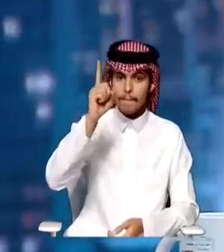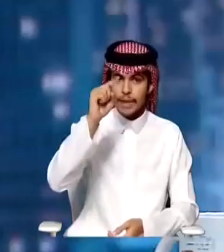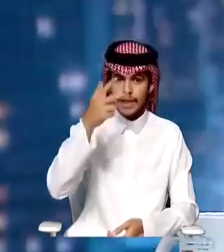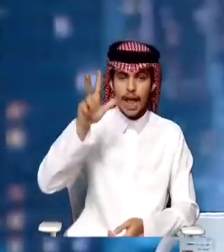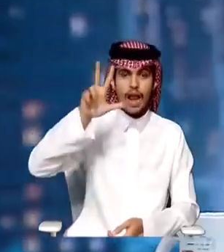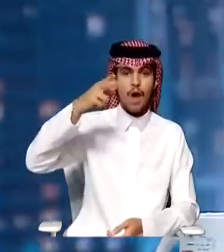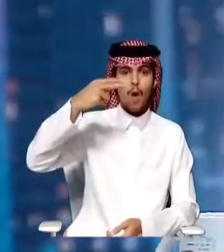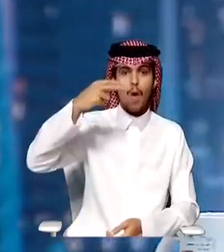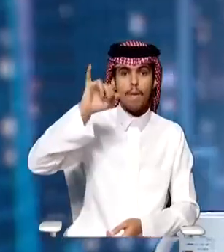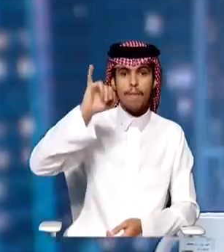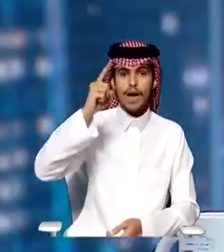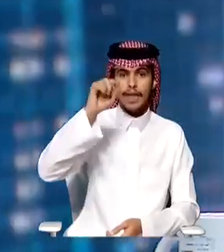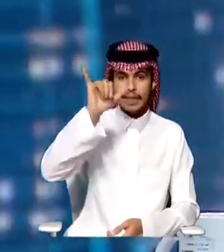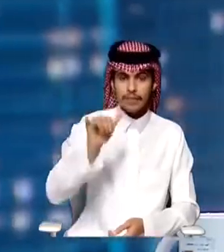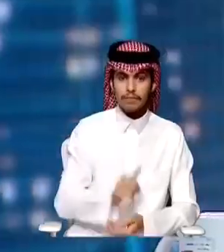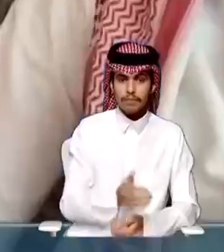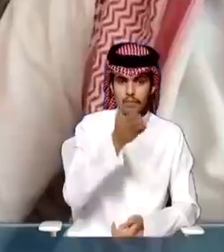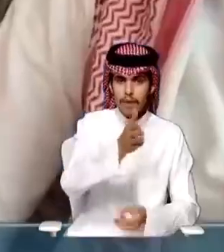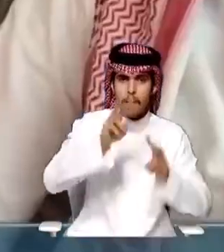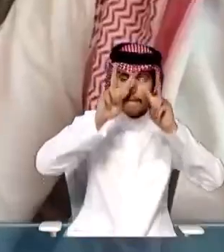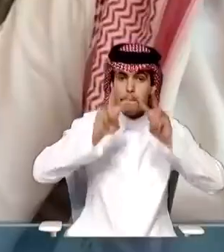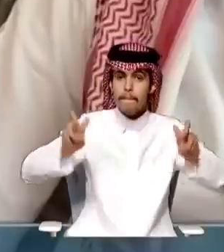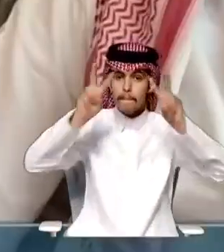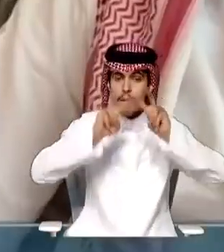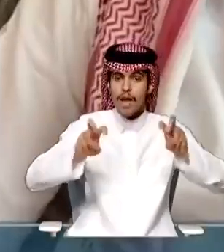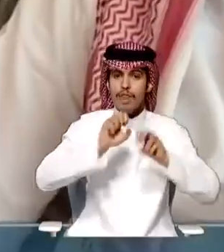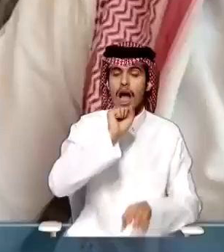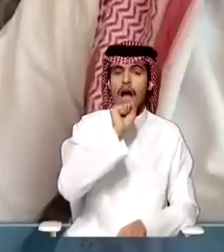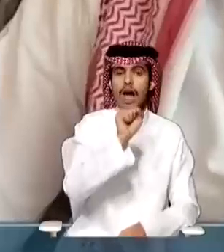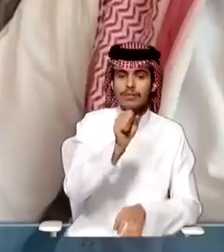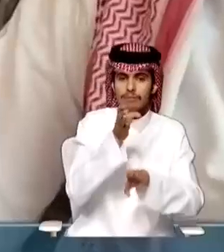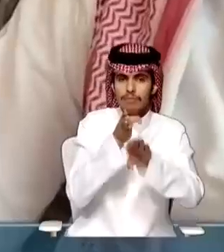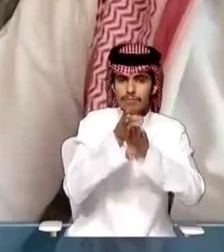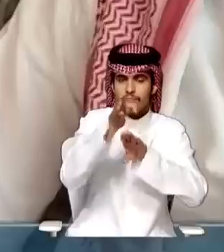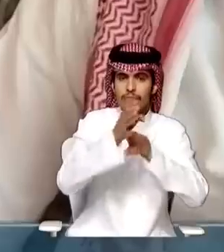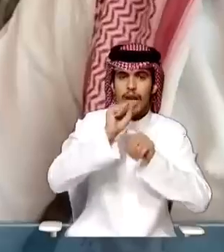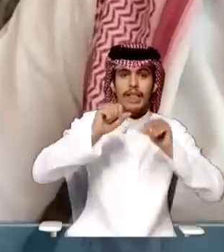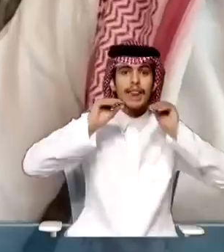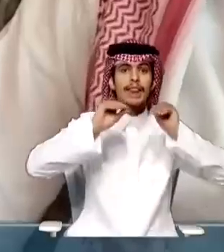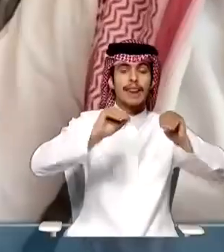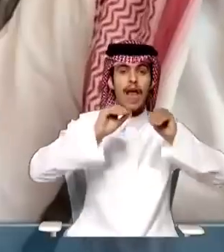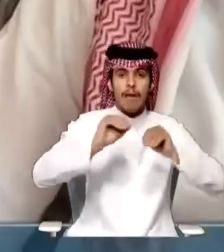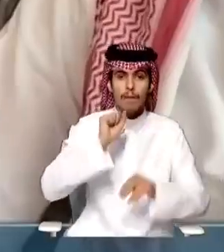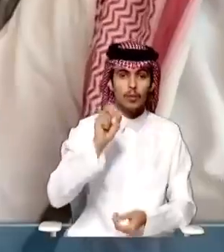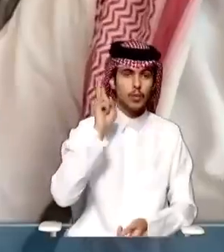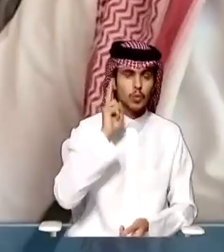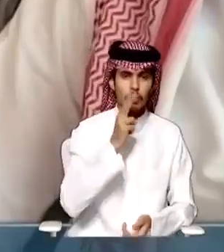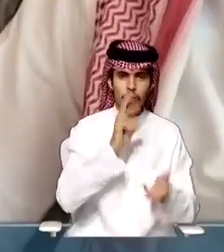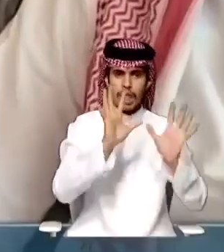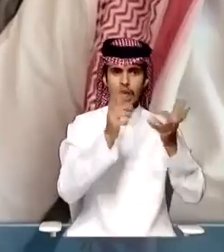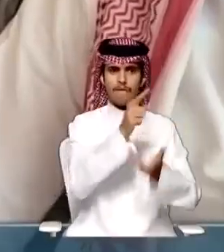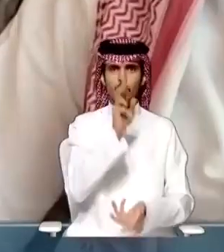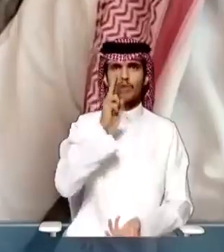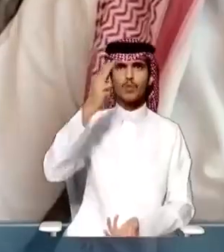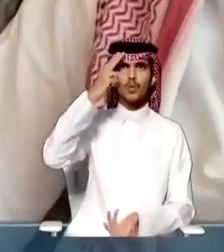العمري انت باحث في تربيه وتعليم الصم كيف تشوف مستوى التعليم في المدارس